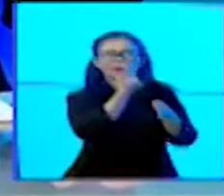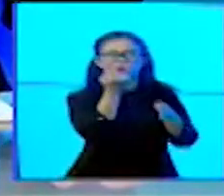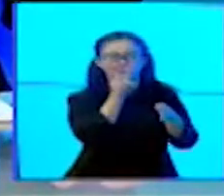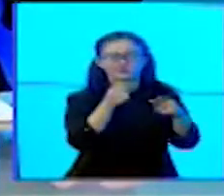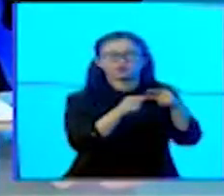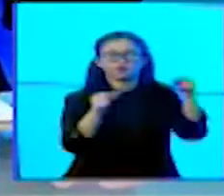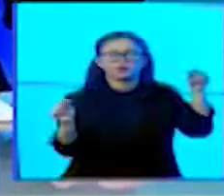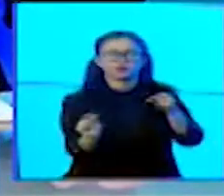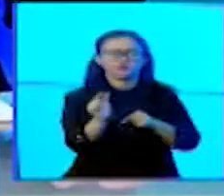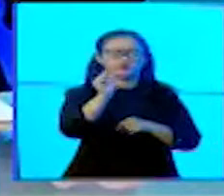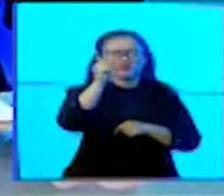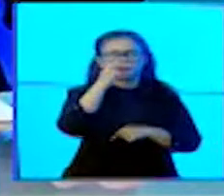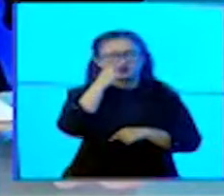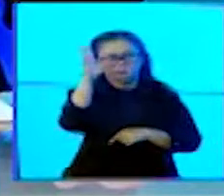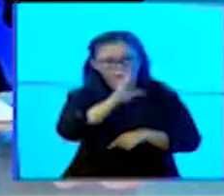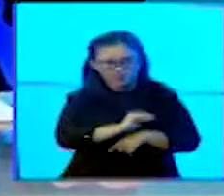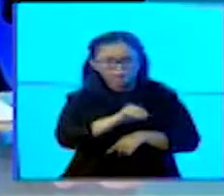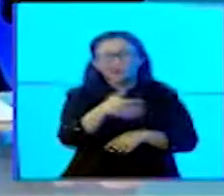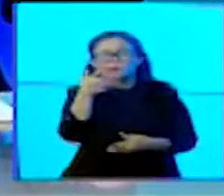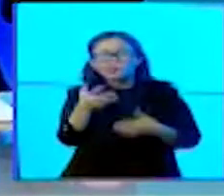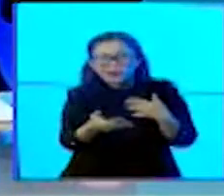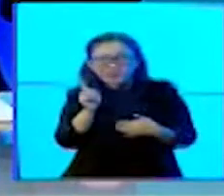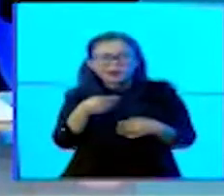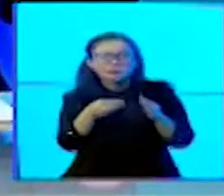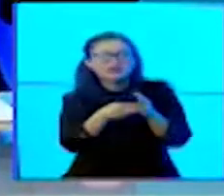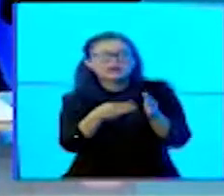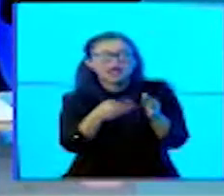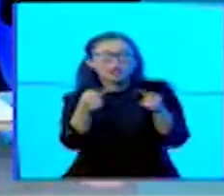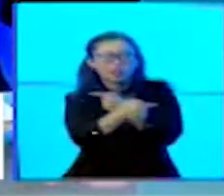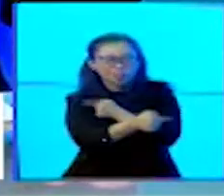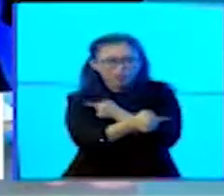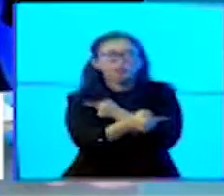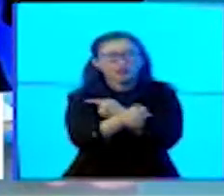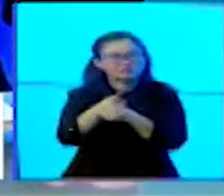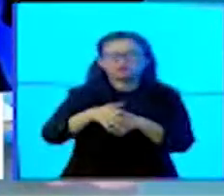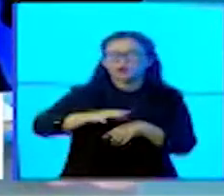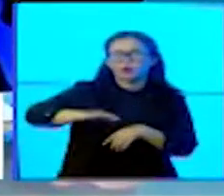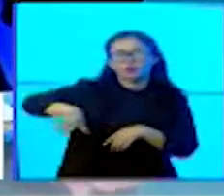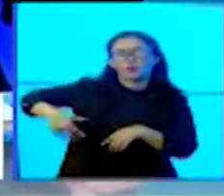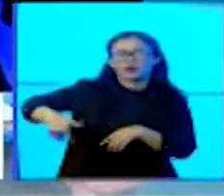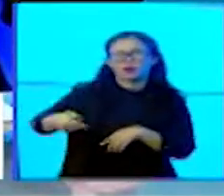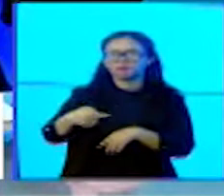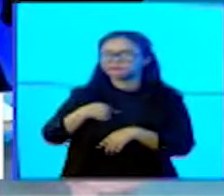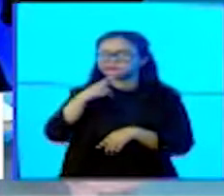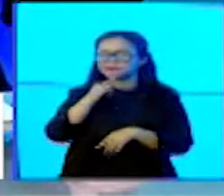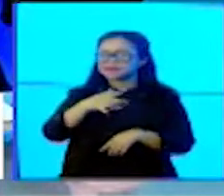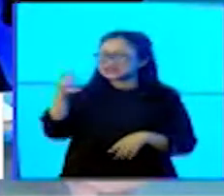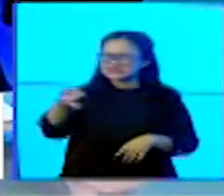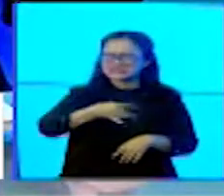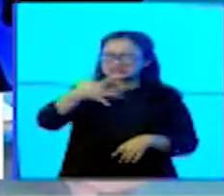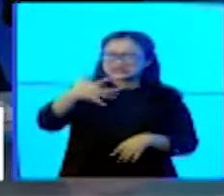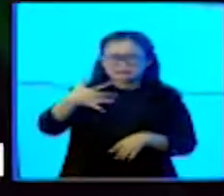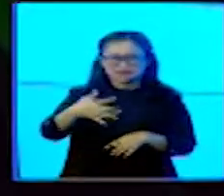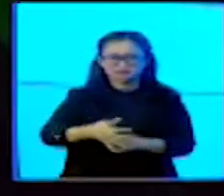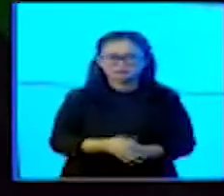Utara pada Senin malam. Koordinasi yang buruk dalam penanganan COVID-19 disesalkan keluarga pasien.